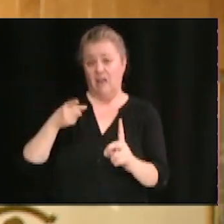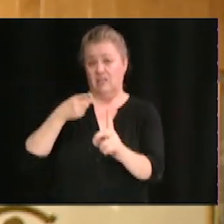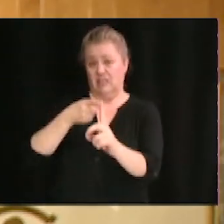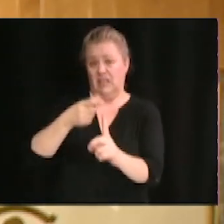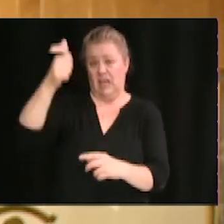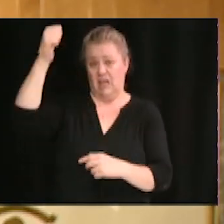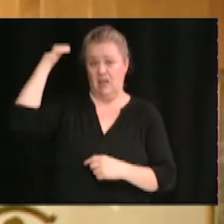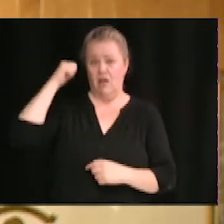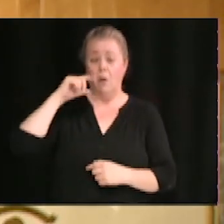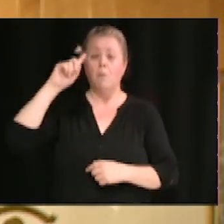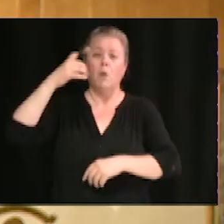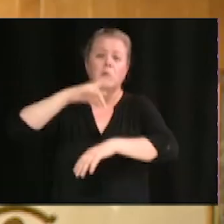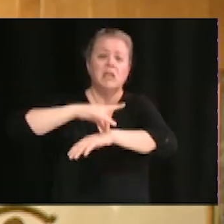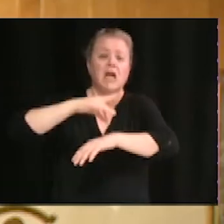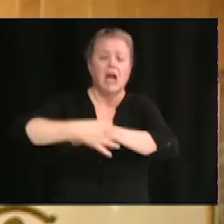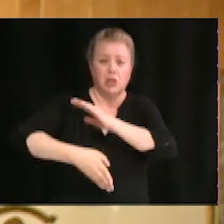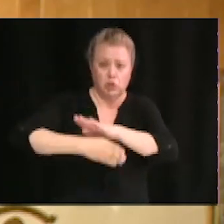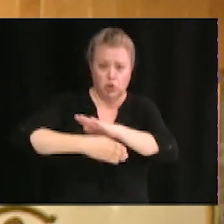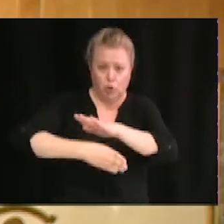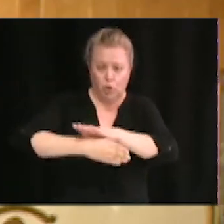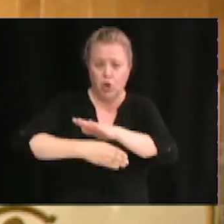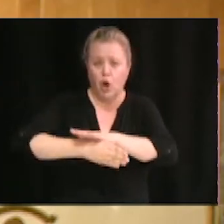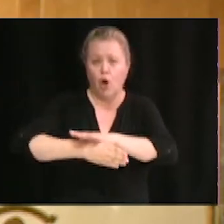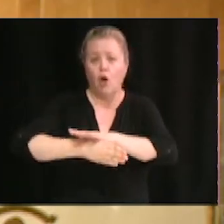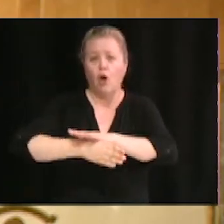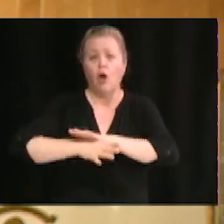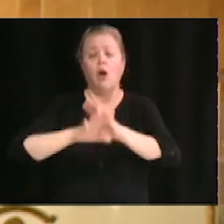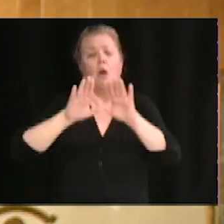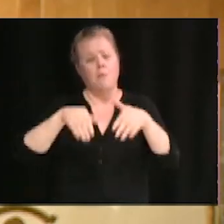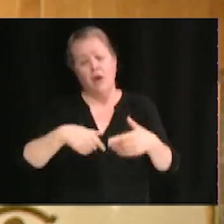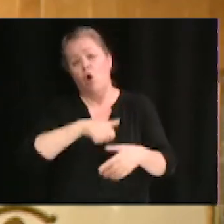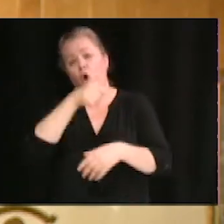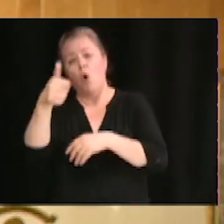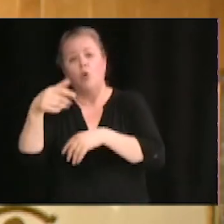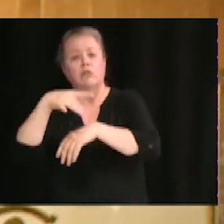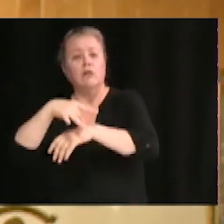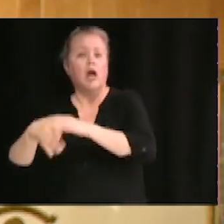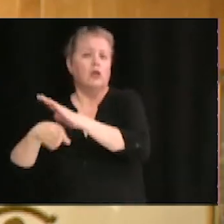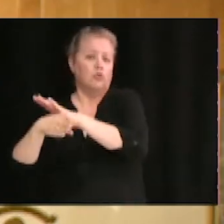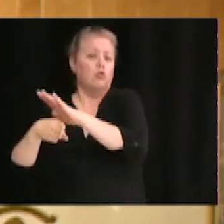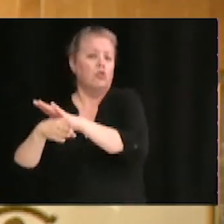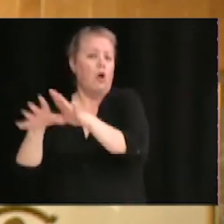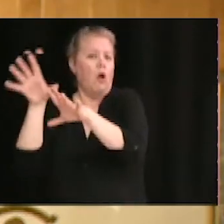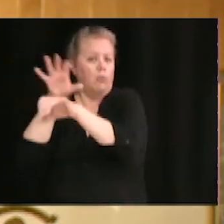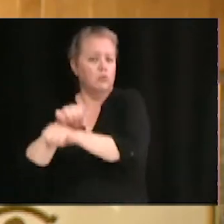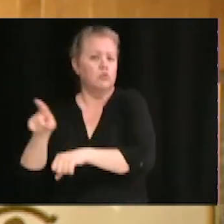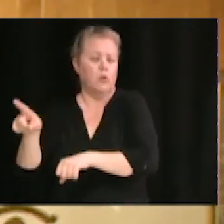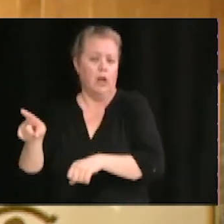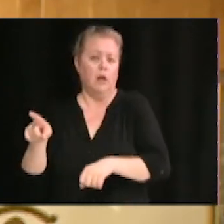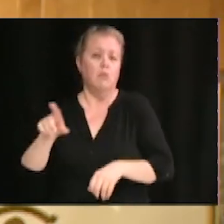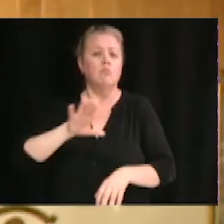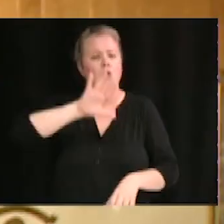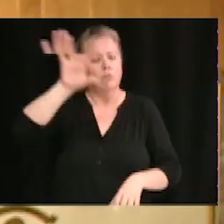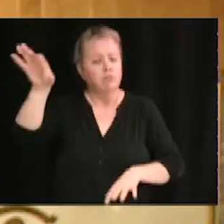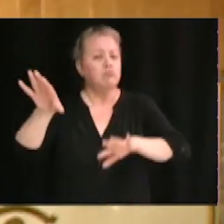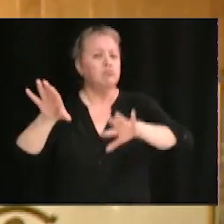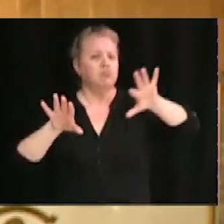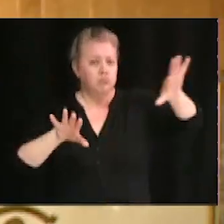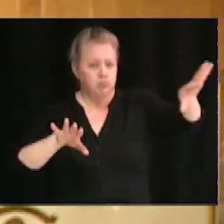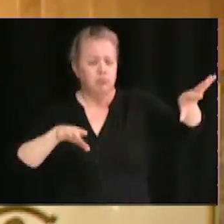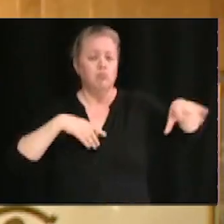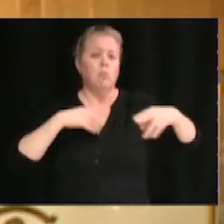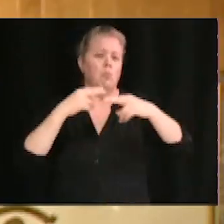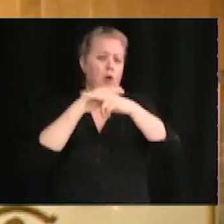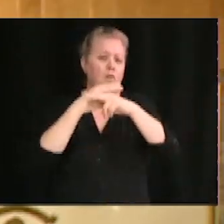un premier petit terrain de soccer, pour les plus jeunes, et un terrain de soccer conventionnel. Et puis, loin, dans l'invergouvoir Bois-Franc,